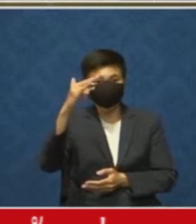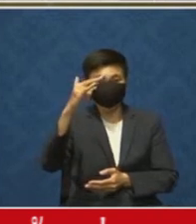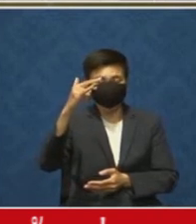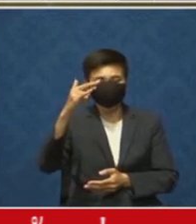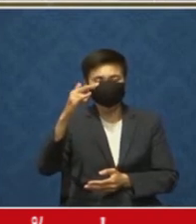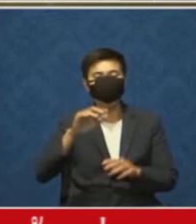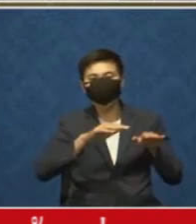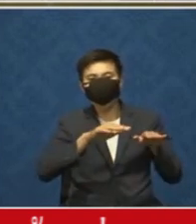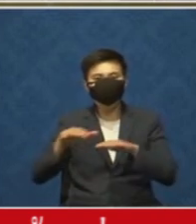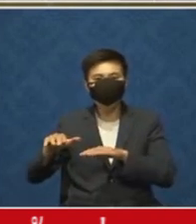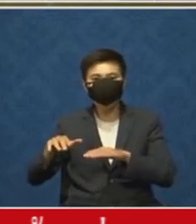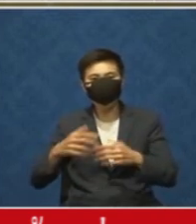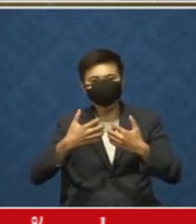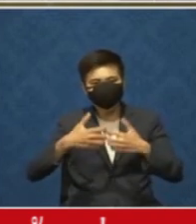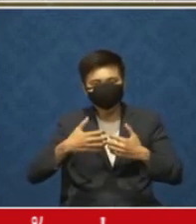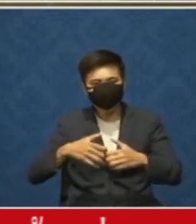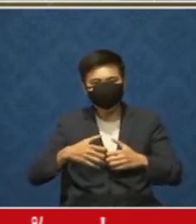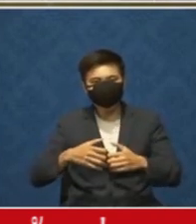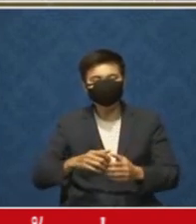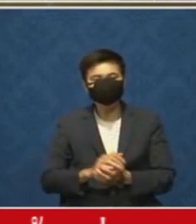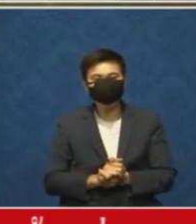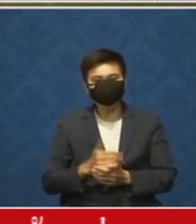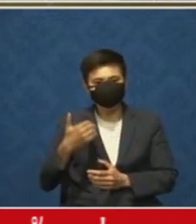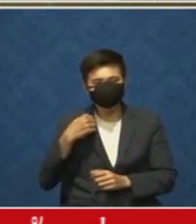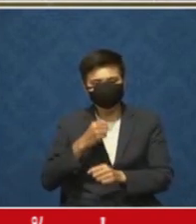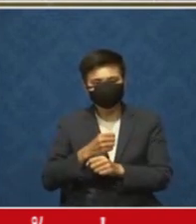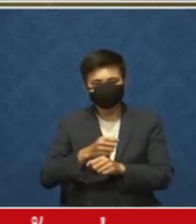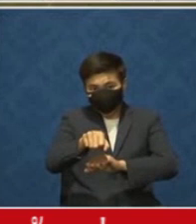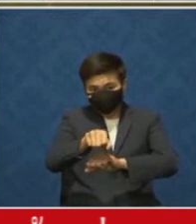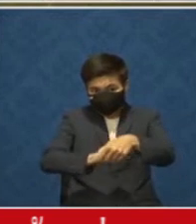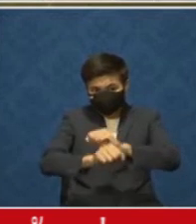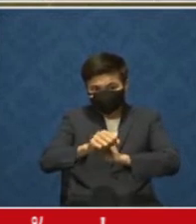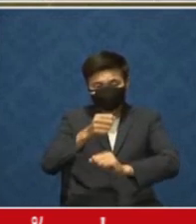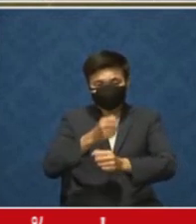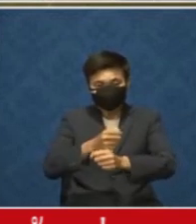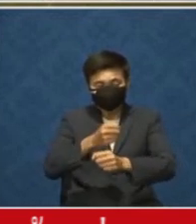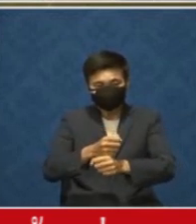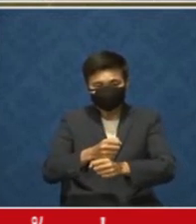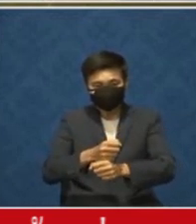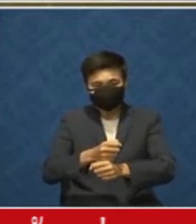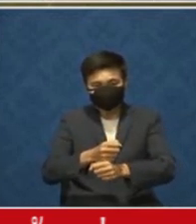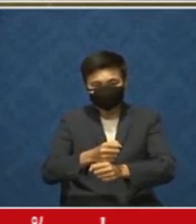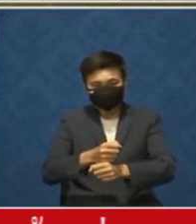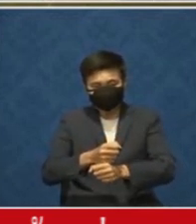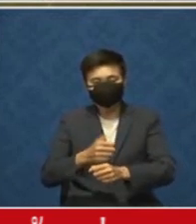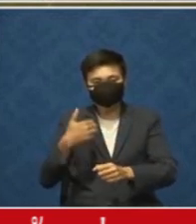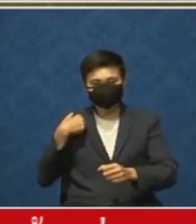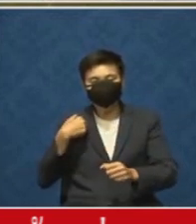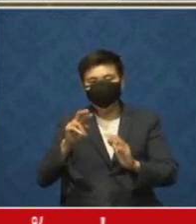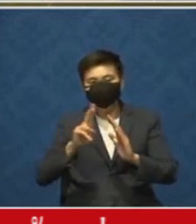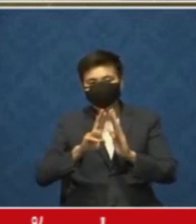ดตั้งปฏิบัติภารกิจมิชชั่นเพโลดและติดตั้งระบบอาวุ